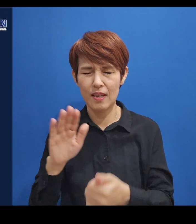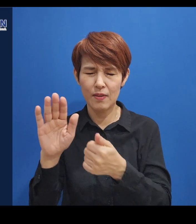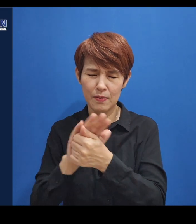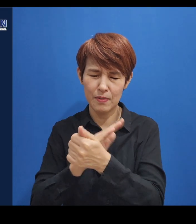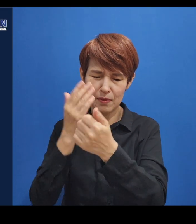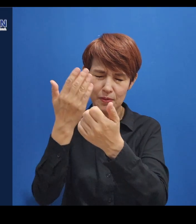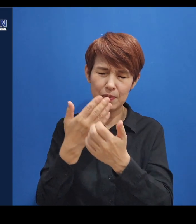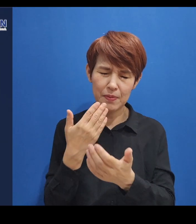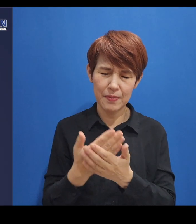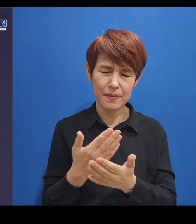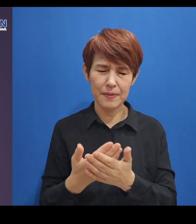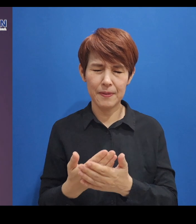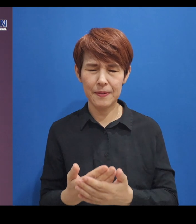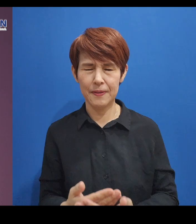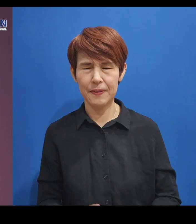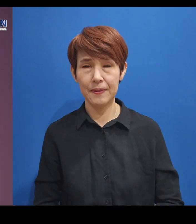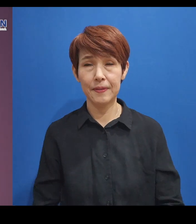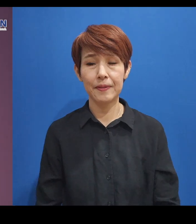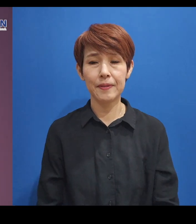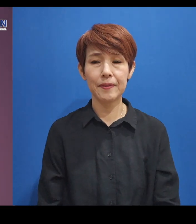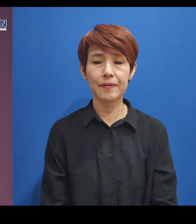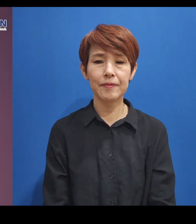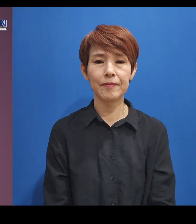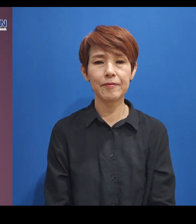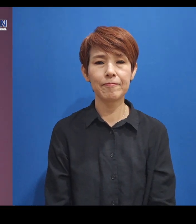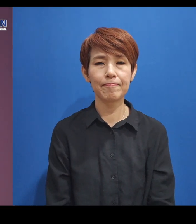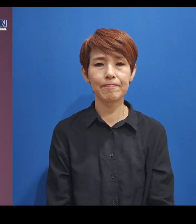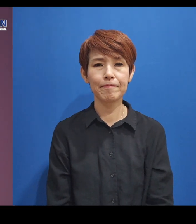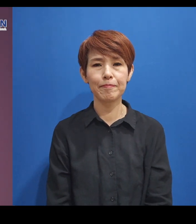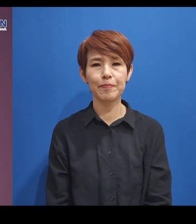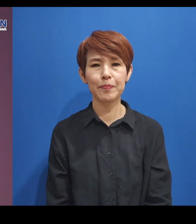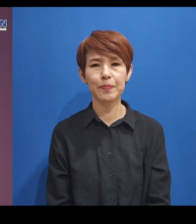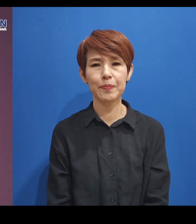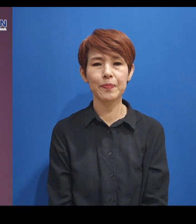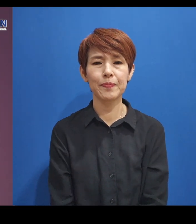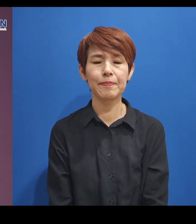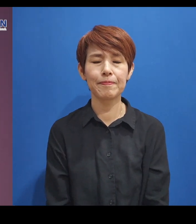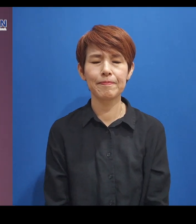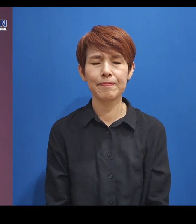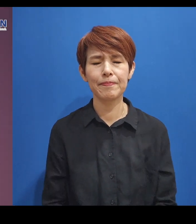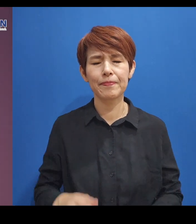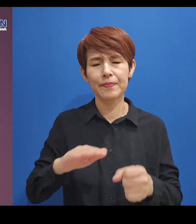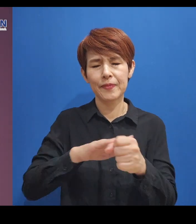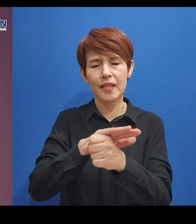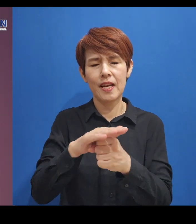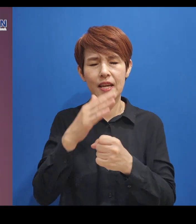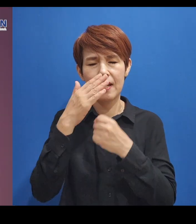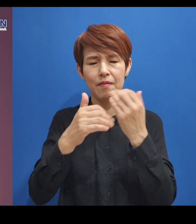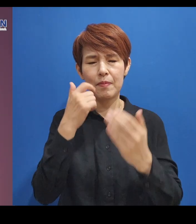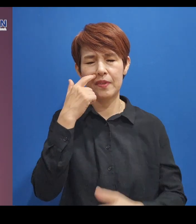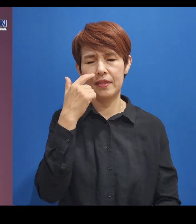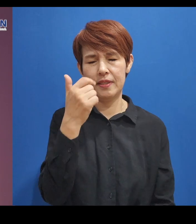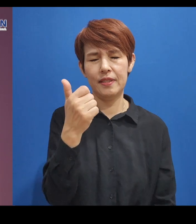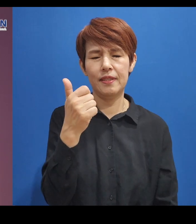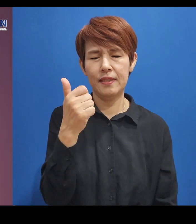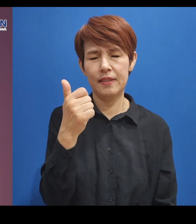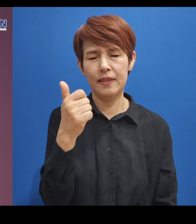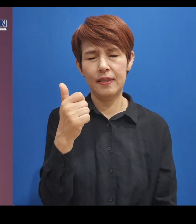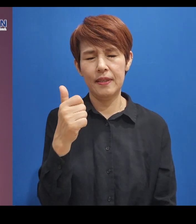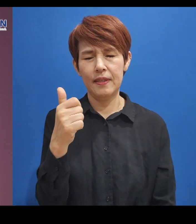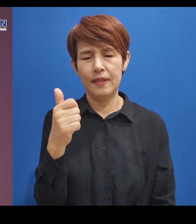만져 주시옵소서. 사랑의 하나님 아버지,